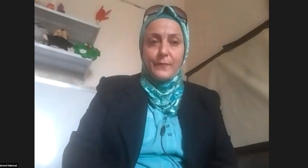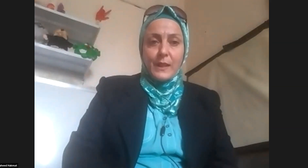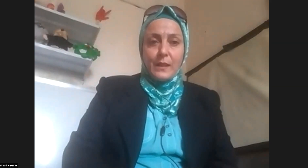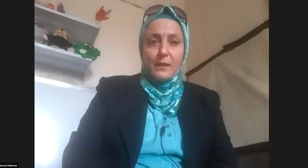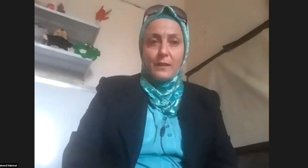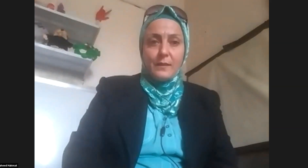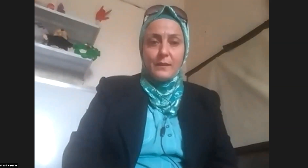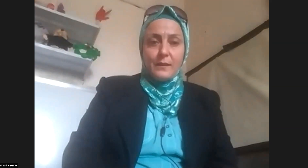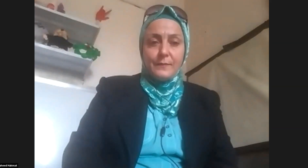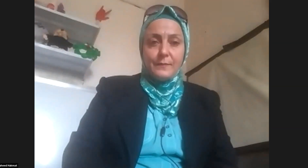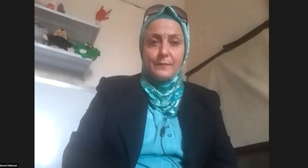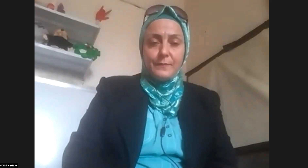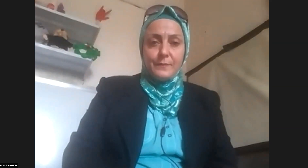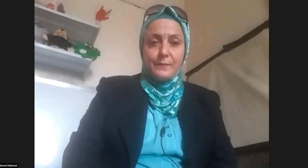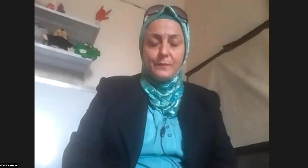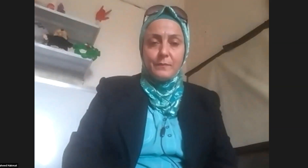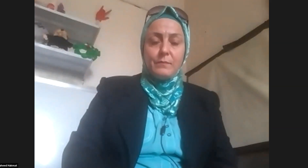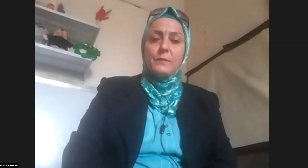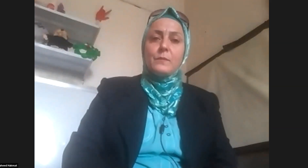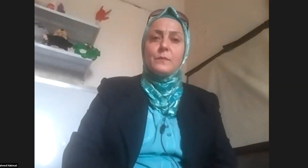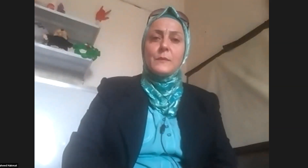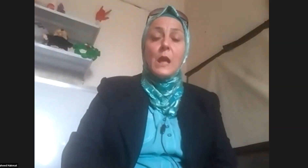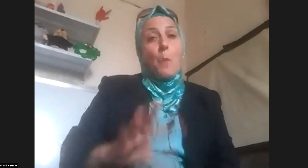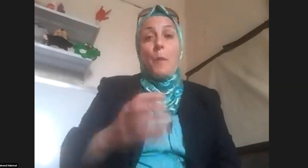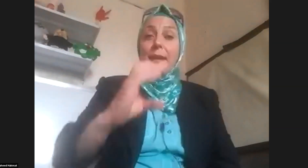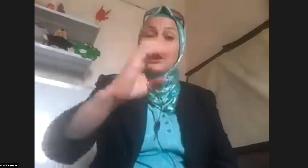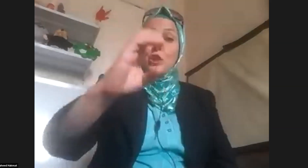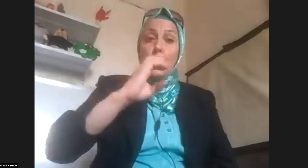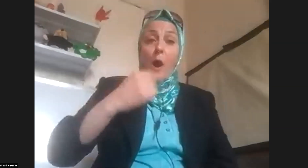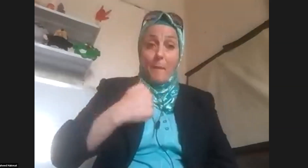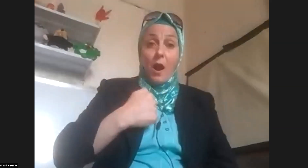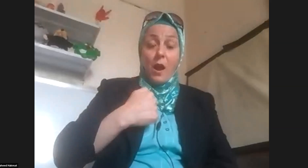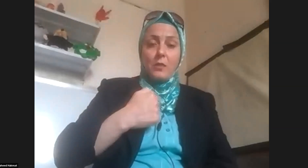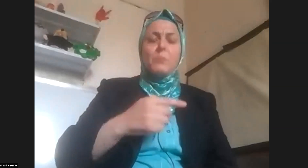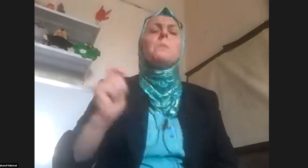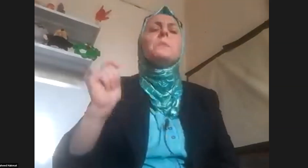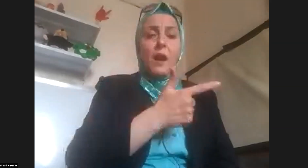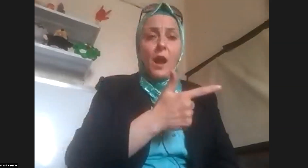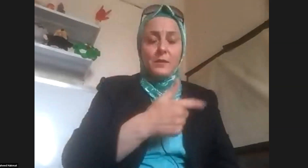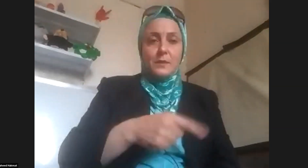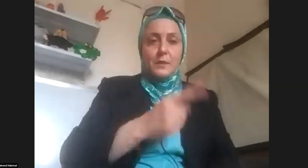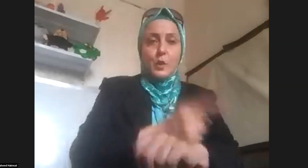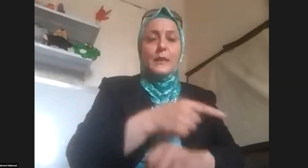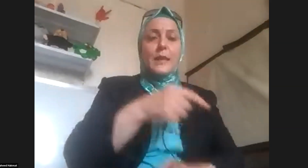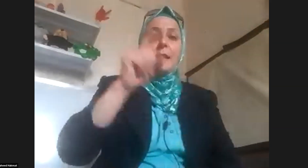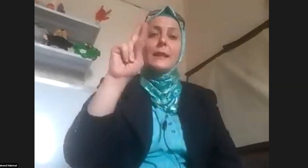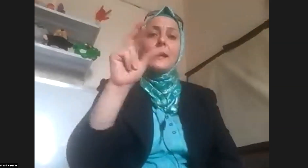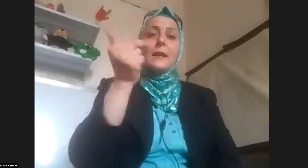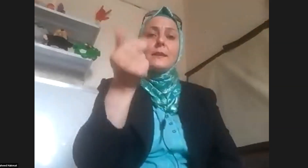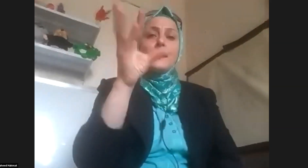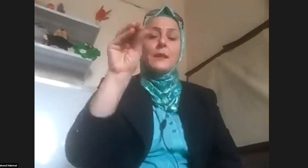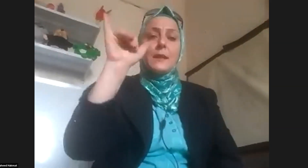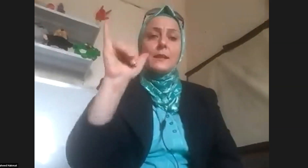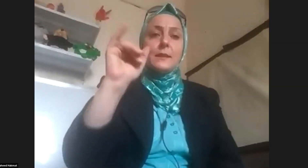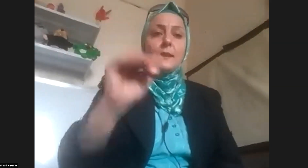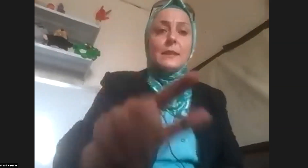ممكن أنا أجاوب عليه هذا؟ تفضل بشكل سريع أستاذ زاهد، تفضل. يلا بس بشكل سريع، طبعا